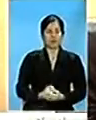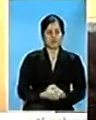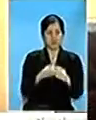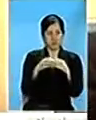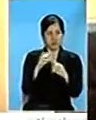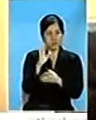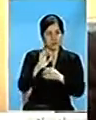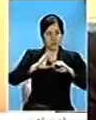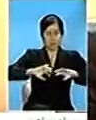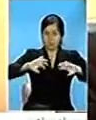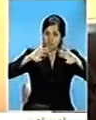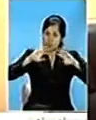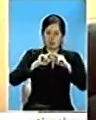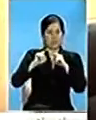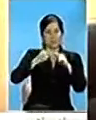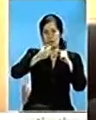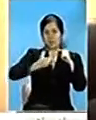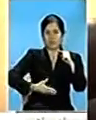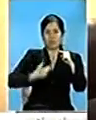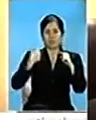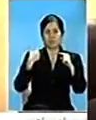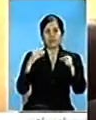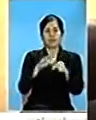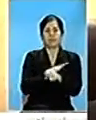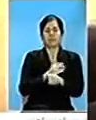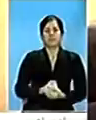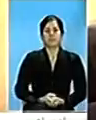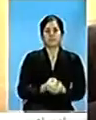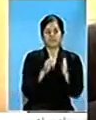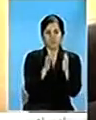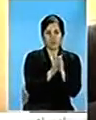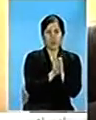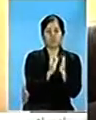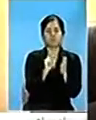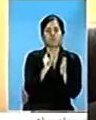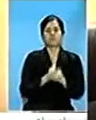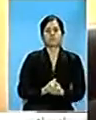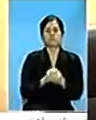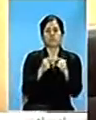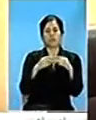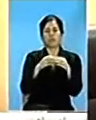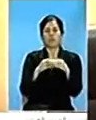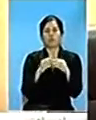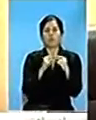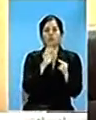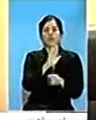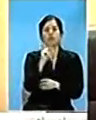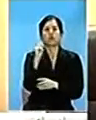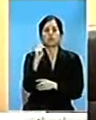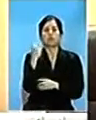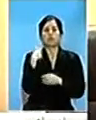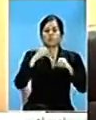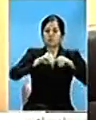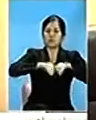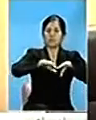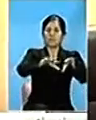ราชการหน่วยงานราชการต่างๆรวมตลอดถึงสื่อมวลชน จะเห็นว่า